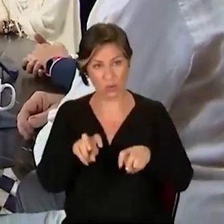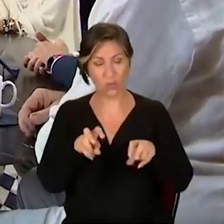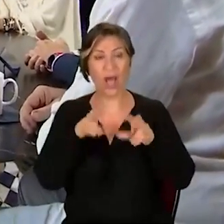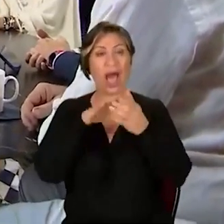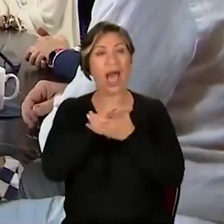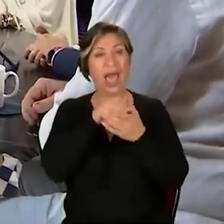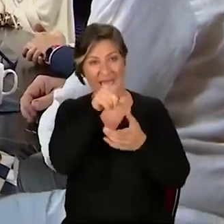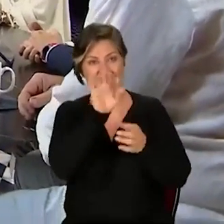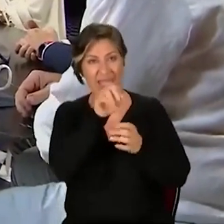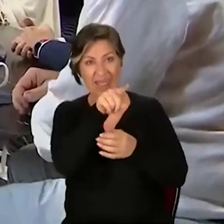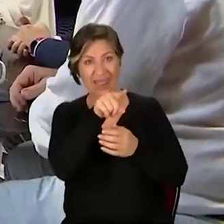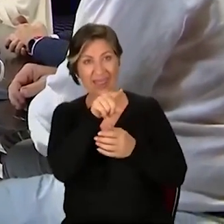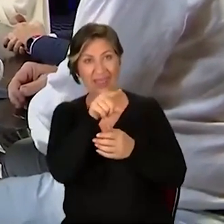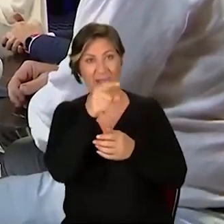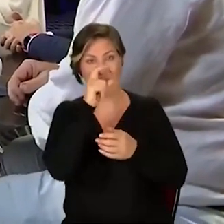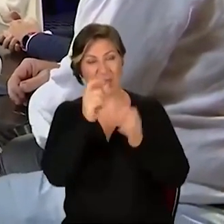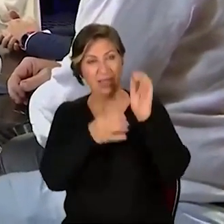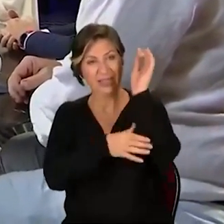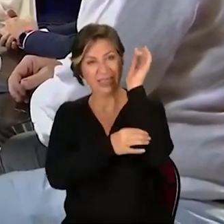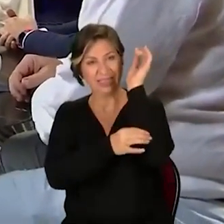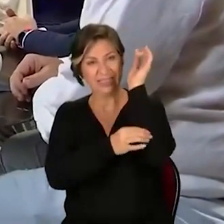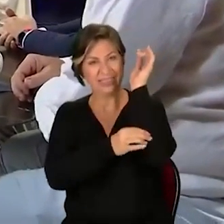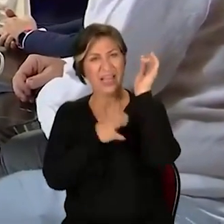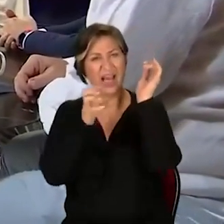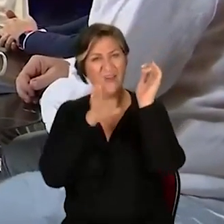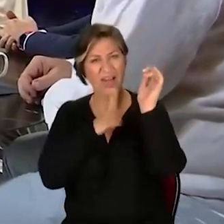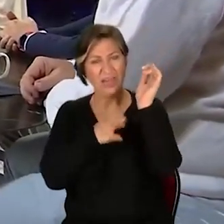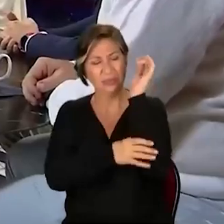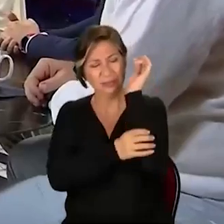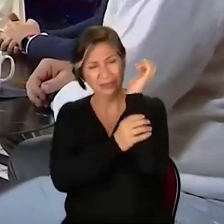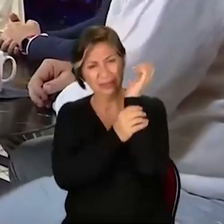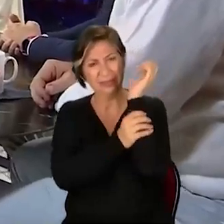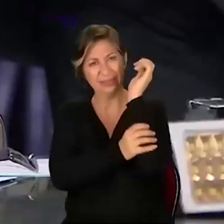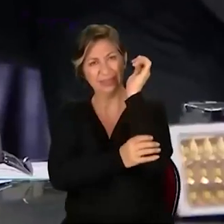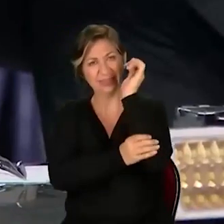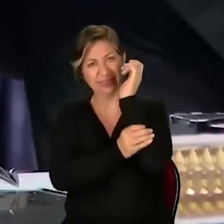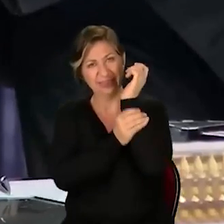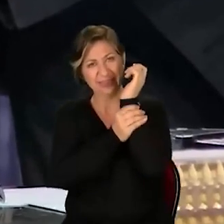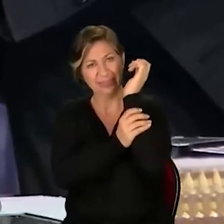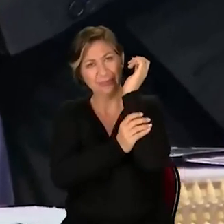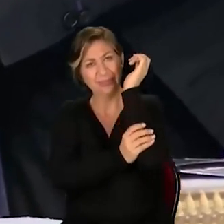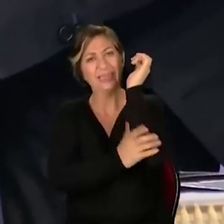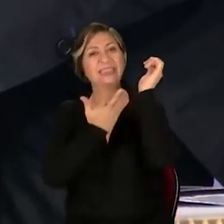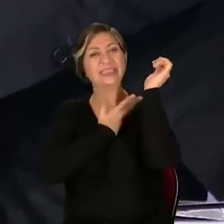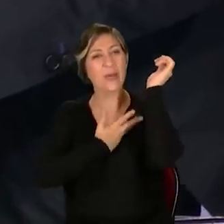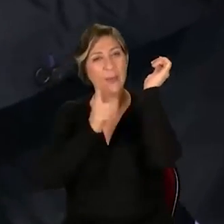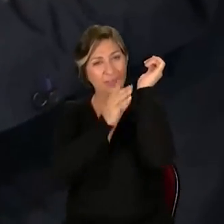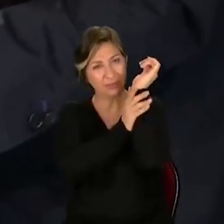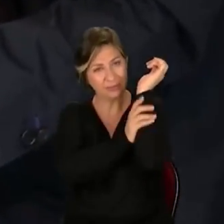hı, ondan sonra işte mesela diyelim ki baldırımda ya da bacağımda bir ağrı var. Onu sevmem gerektiğini,